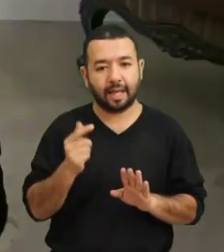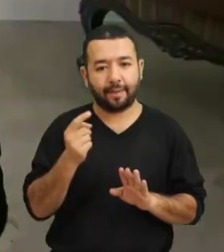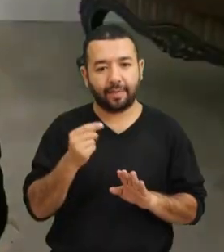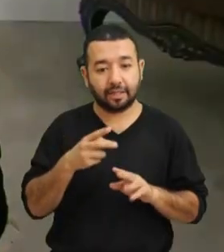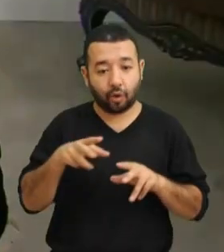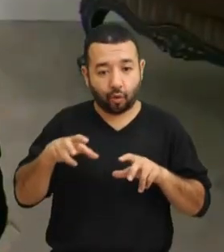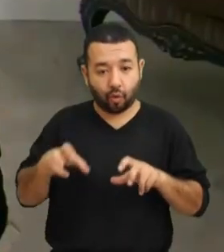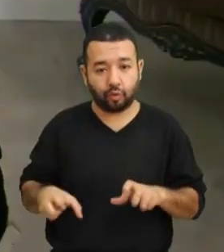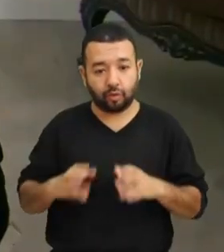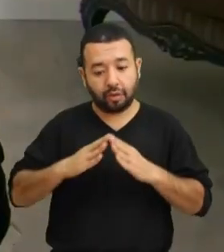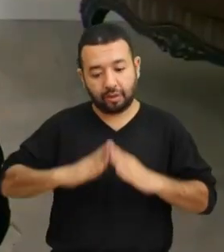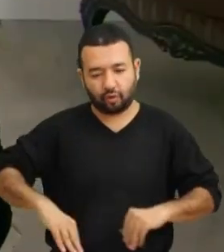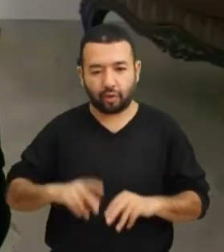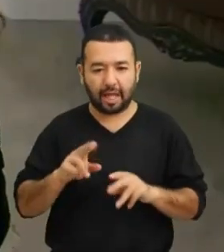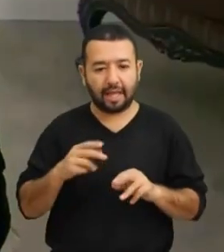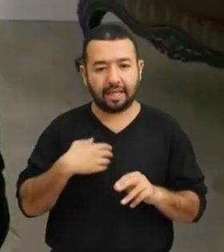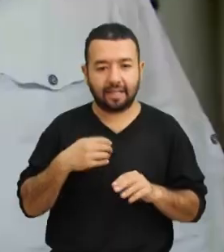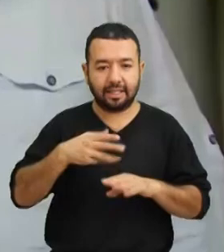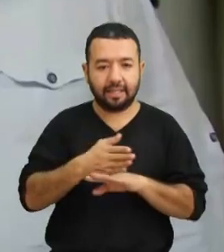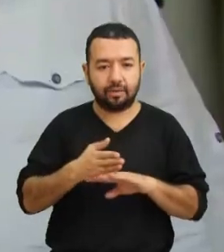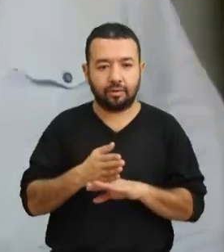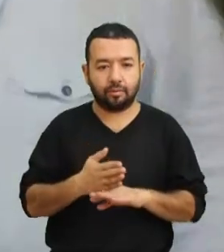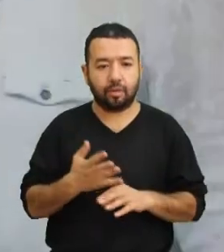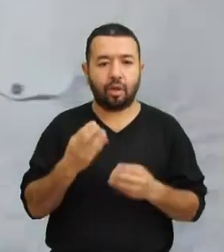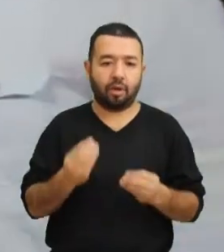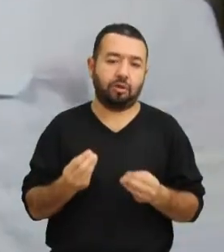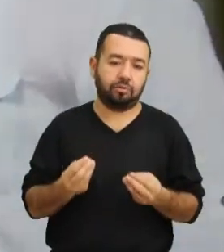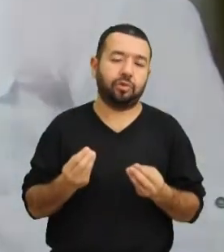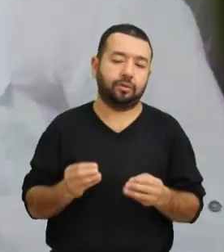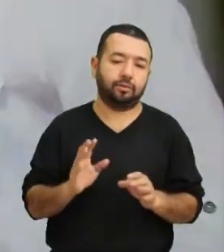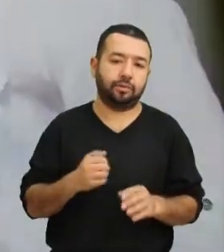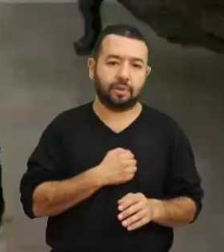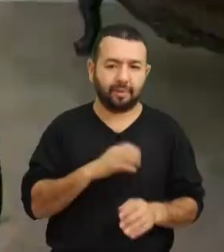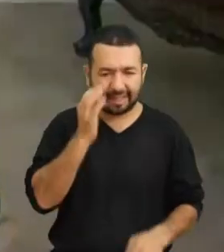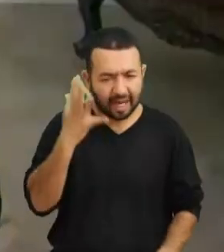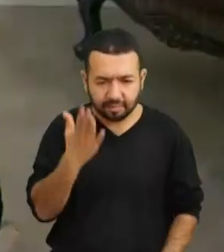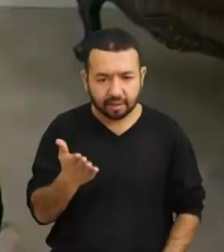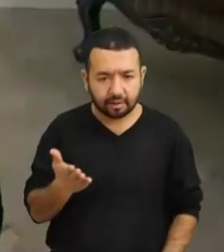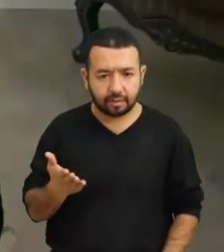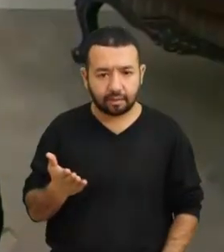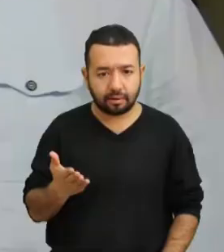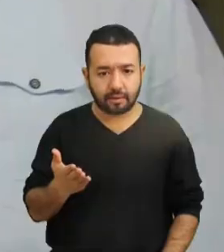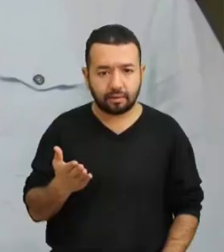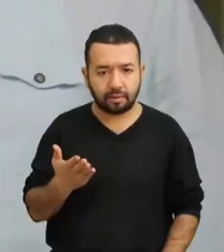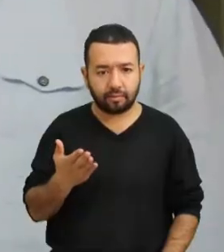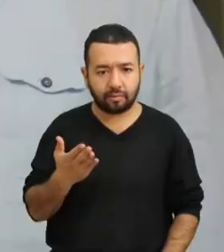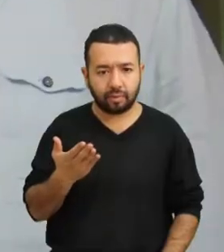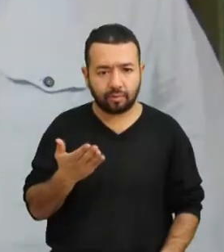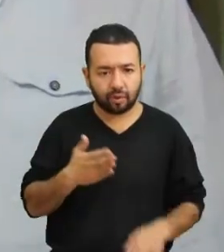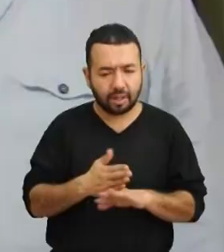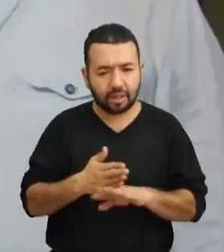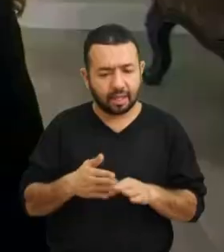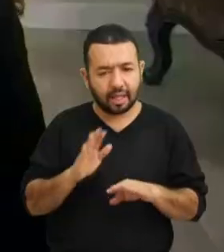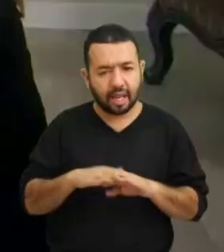biri oturduğunda çökecek kadar kesiyorum. Ha iyiymiş canım. Delirdin mi sen? Tam tuzak bu evladım,